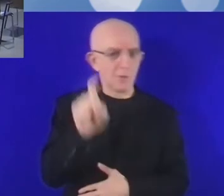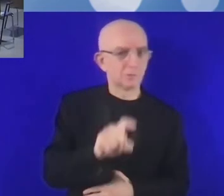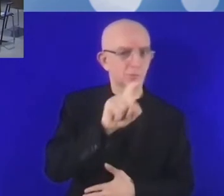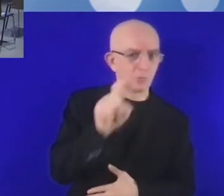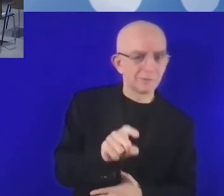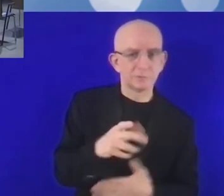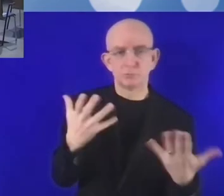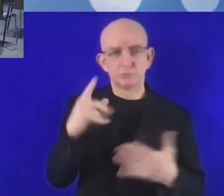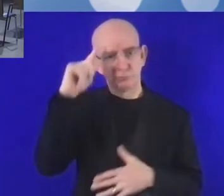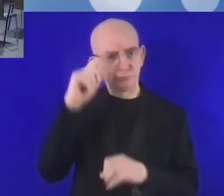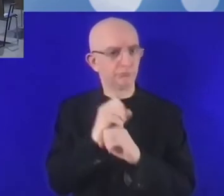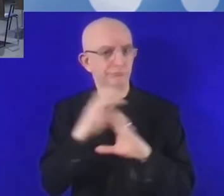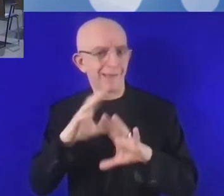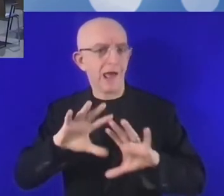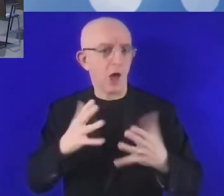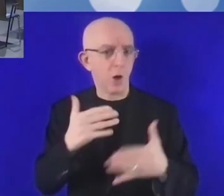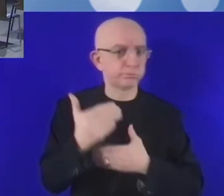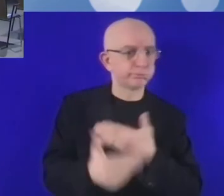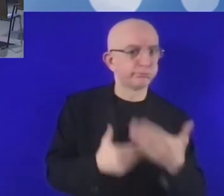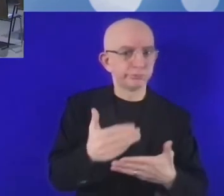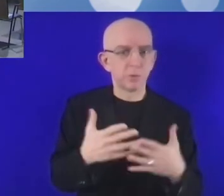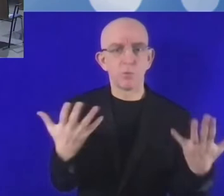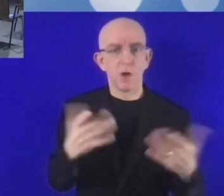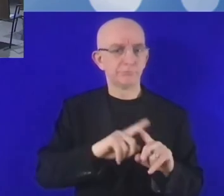l'opposé. Donc les gens perdaient leur sensibilité.